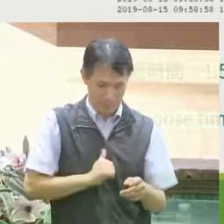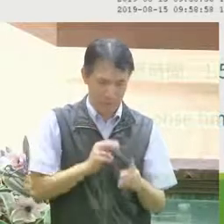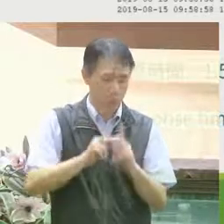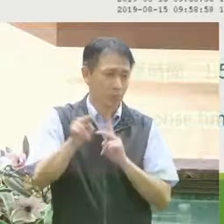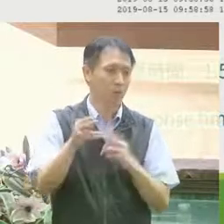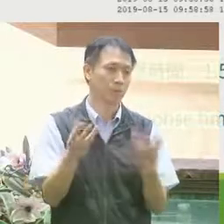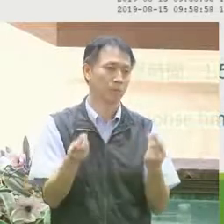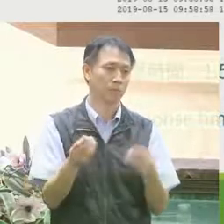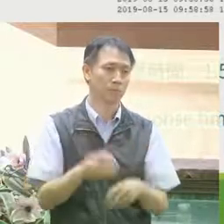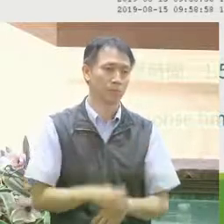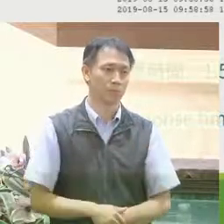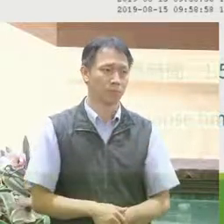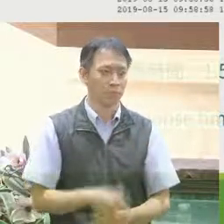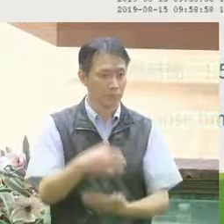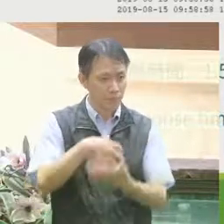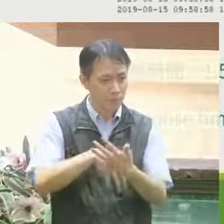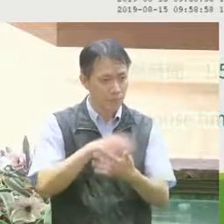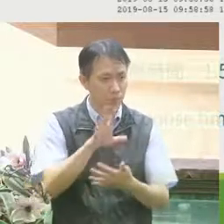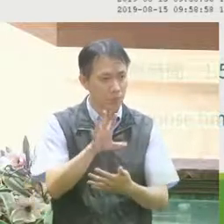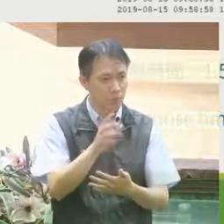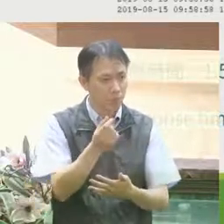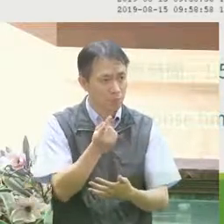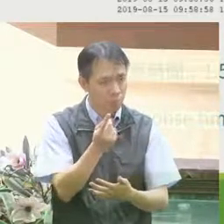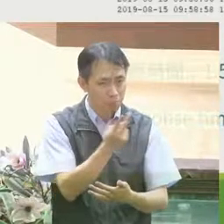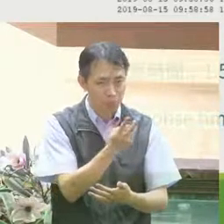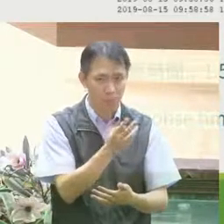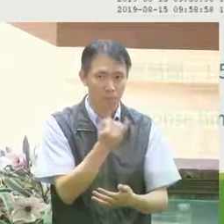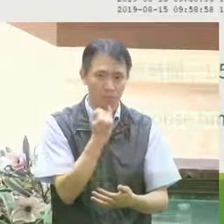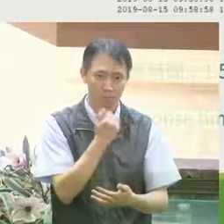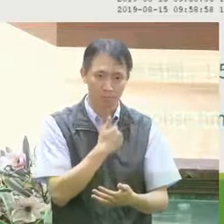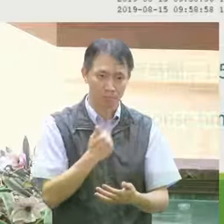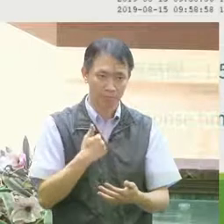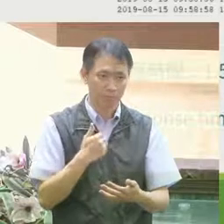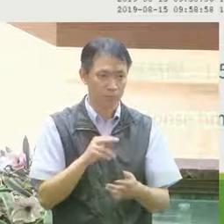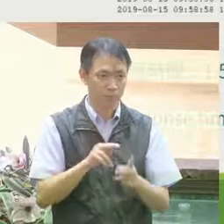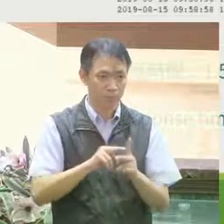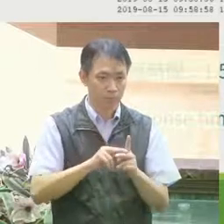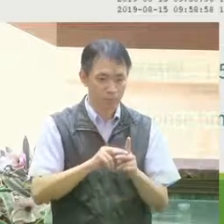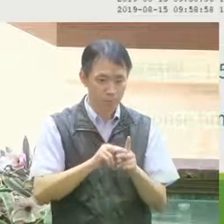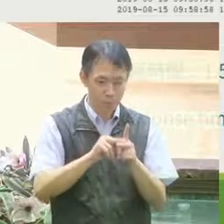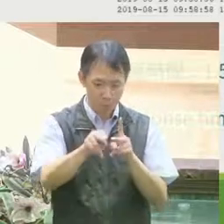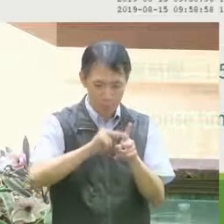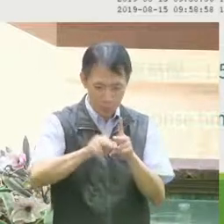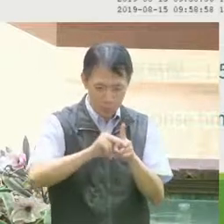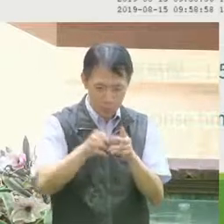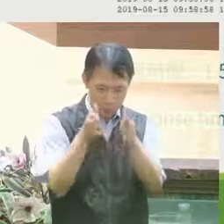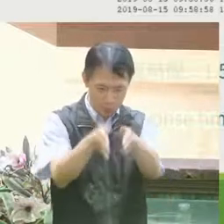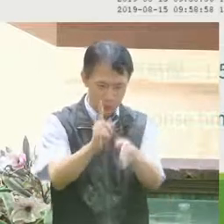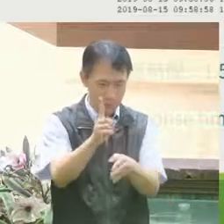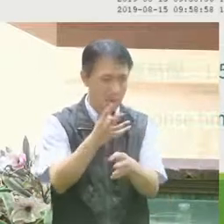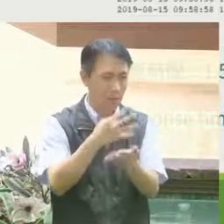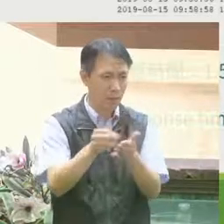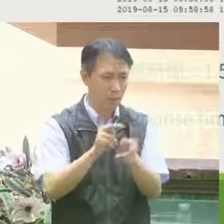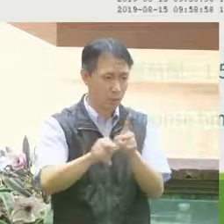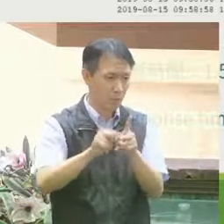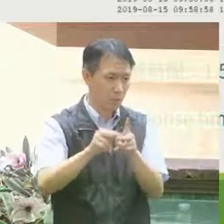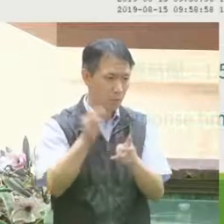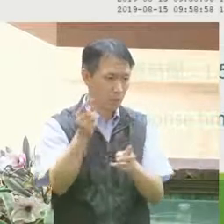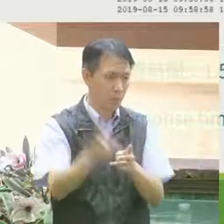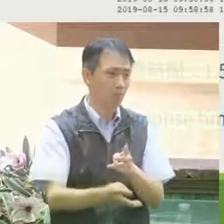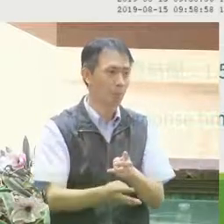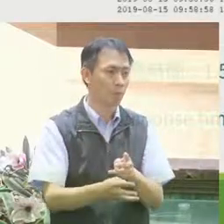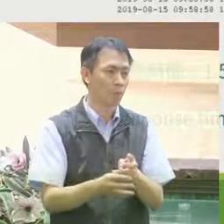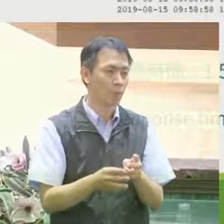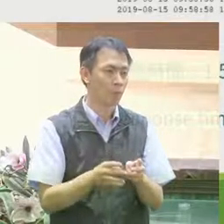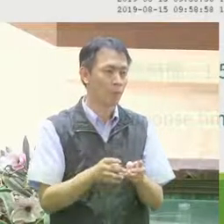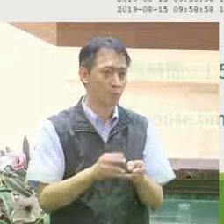用。所以其中一个点被发现，可以向同一个电话号码不断发出短信。好运的